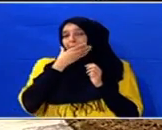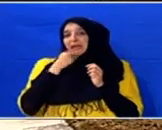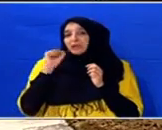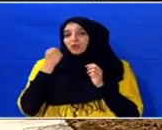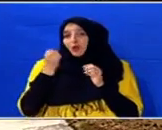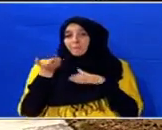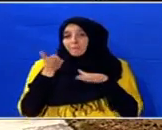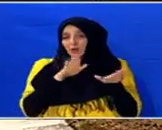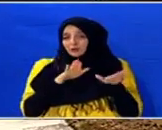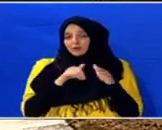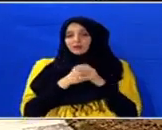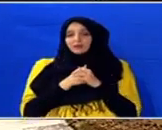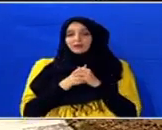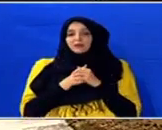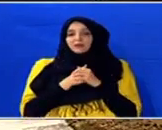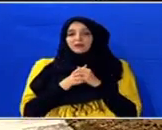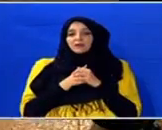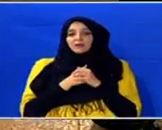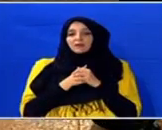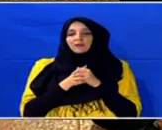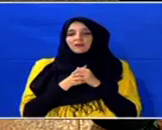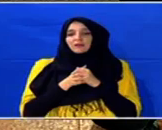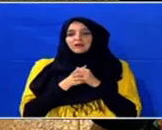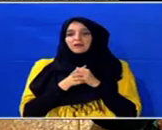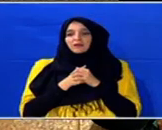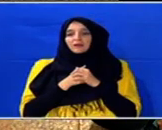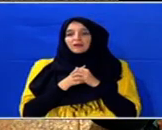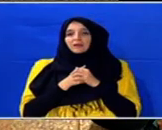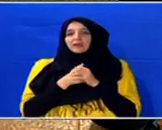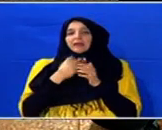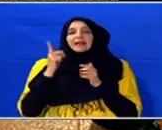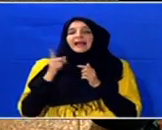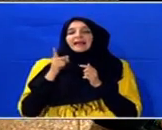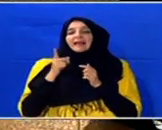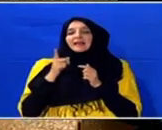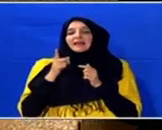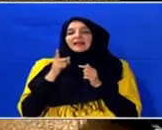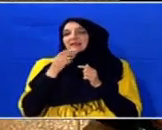نعم دوكا الطفله حابه تقعد مع راجل عمتها قالت ما نخليهش وحده.